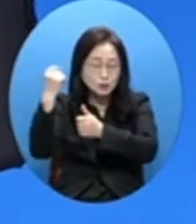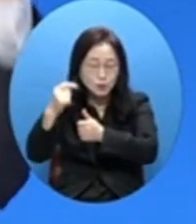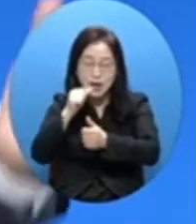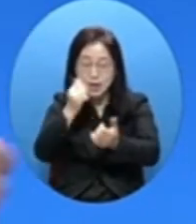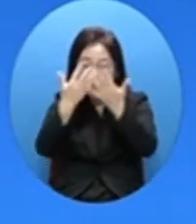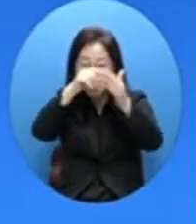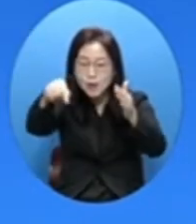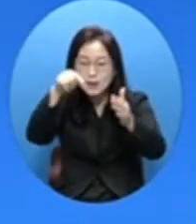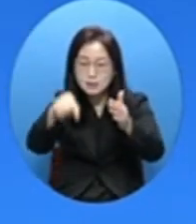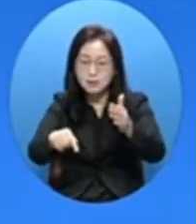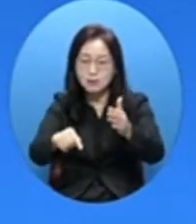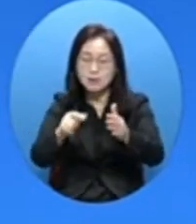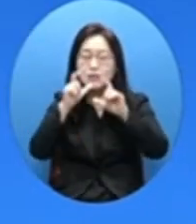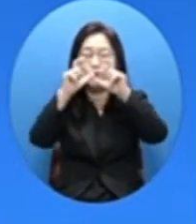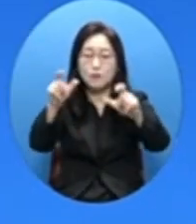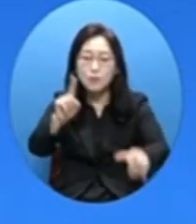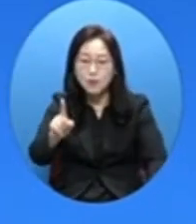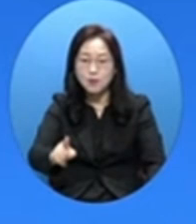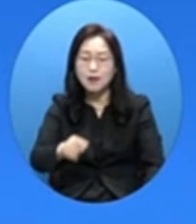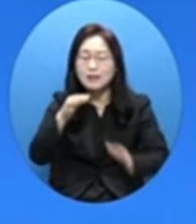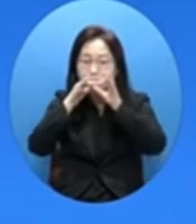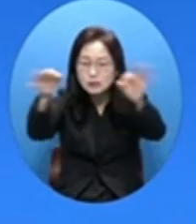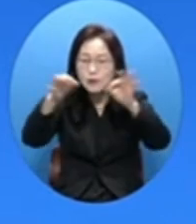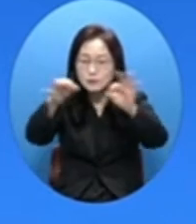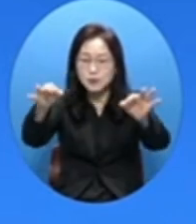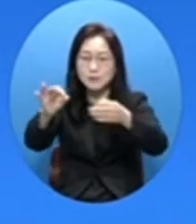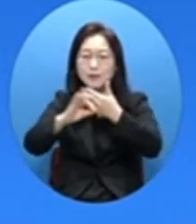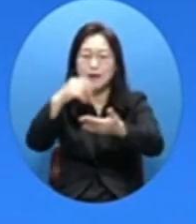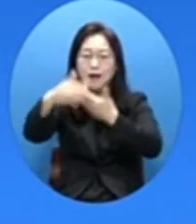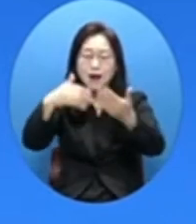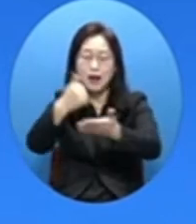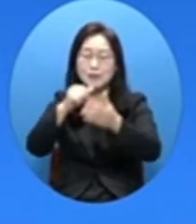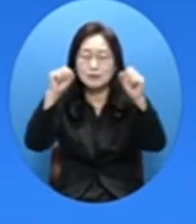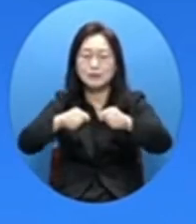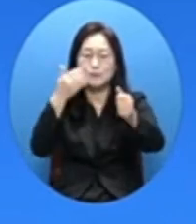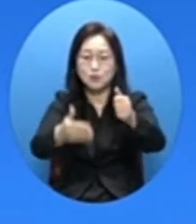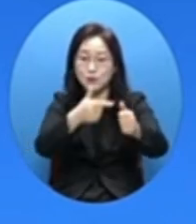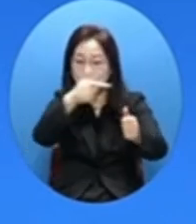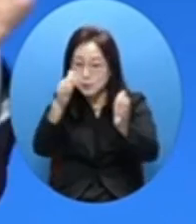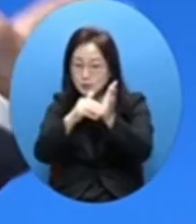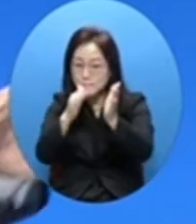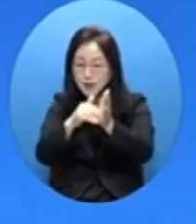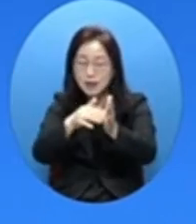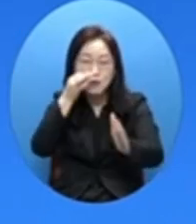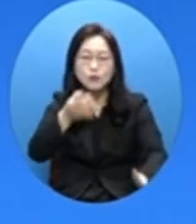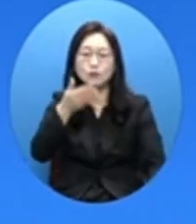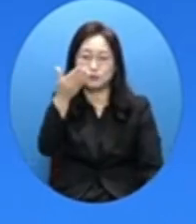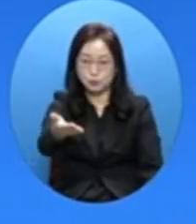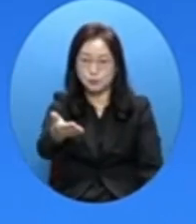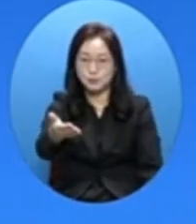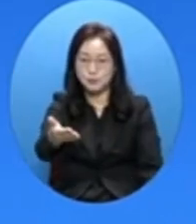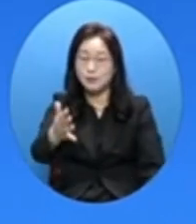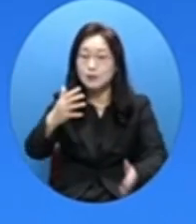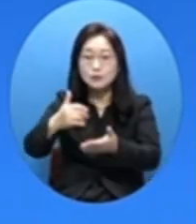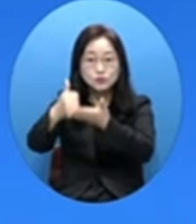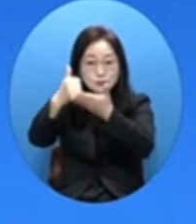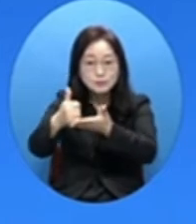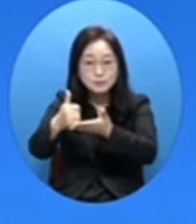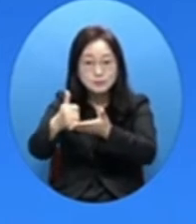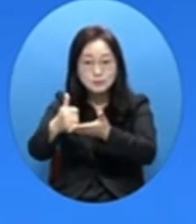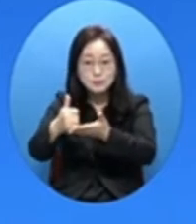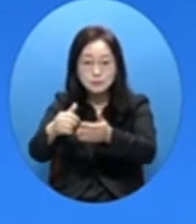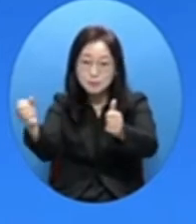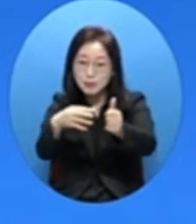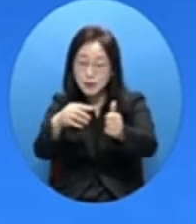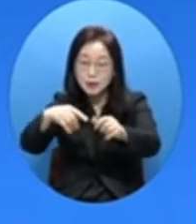내게 부르짖으라. 내가 내게 응답하였고 내가 알지 못하는 크고 은밀한 일을 보이리라. 이 말씀하신 주님께서 지금 우리와 함께